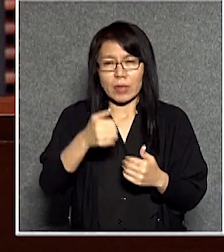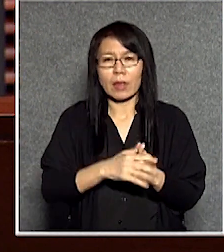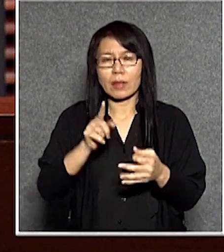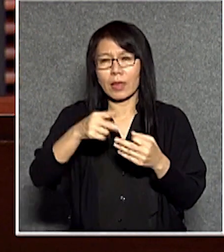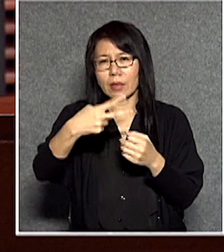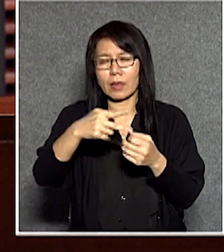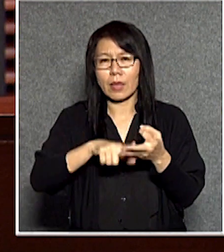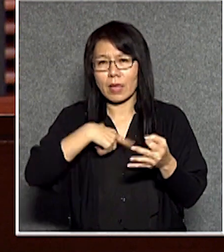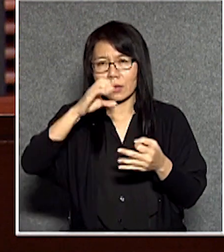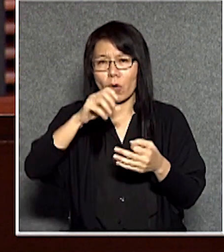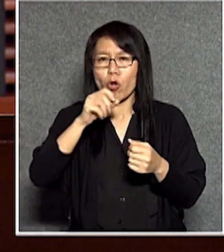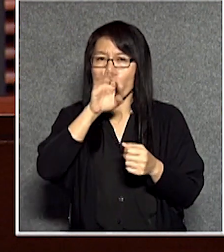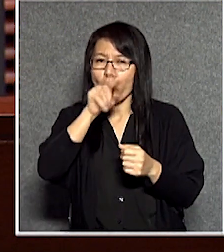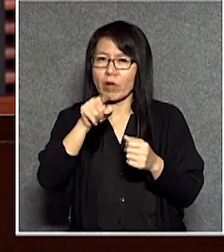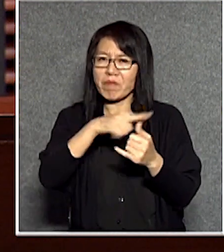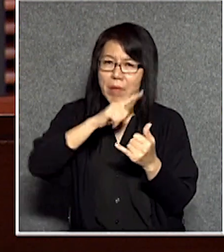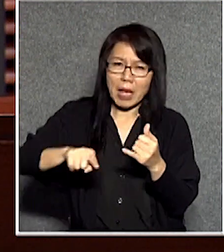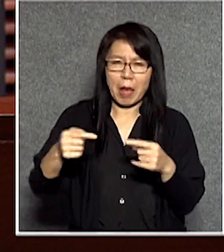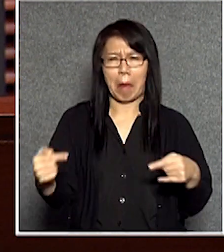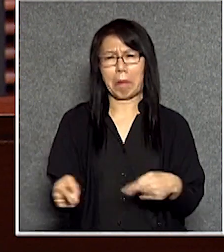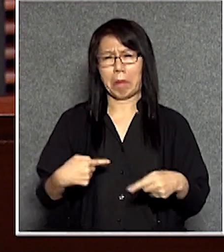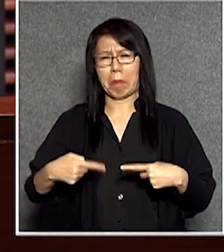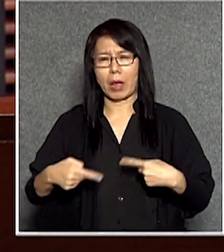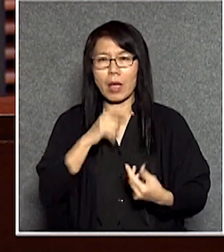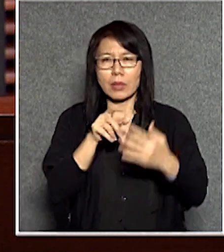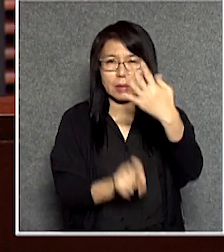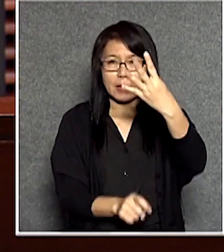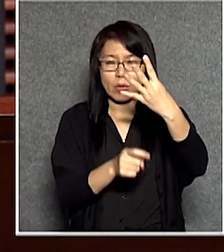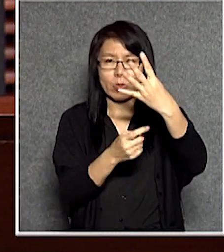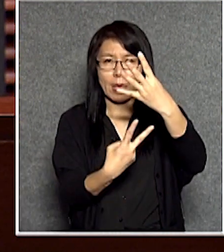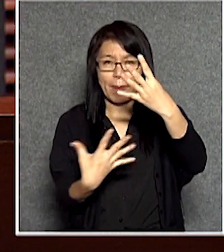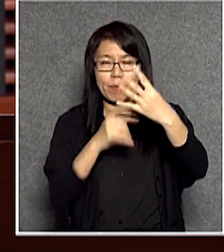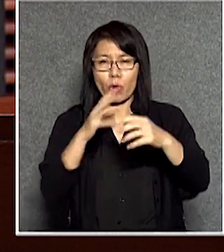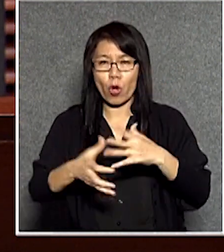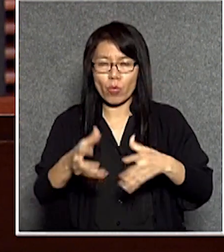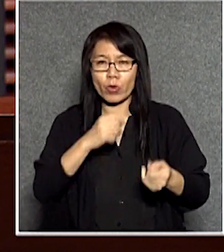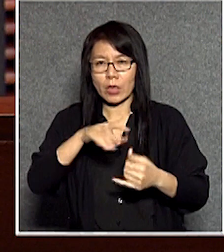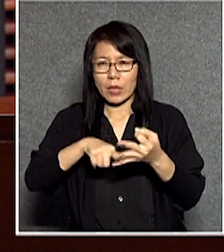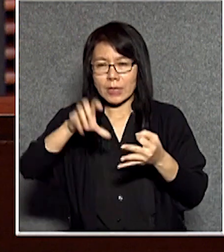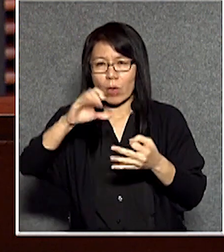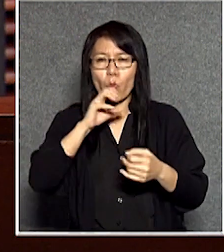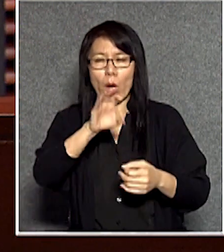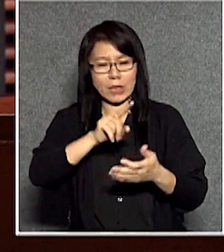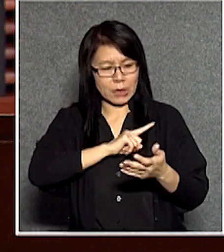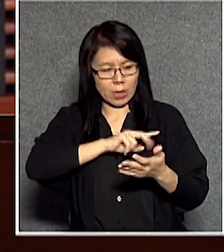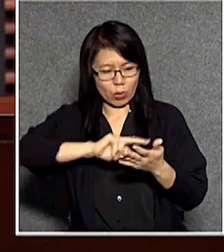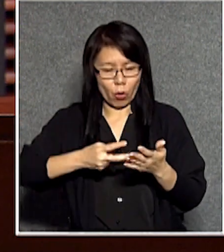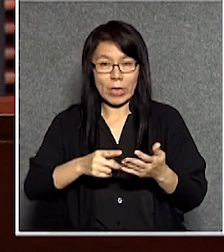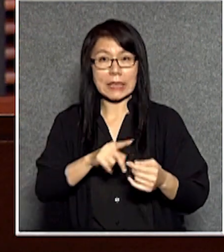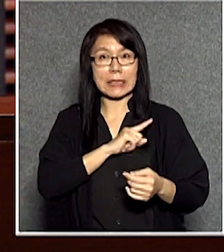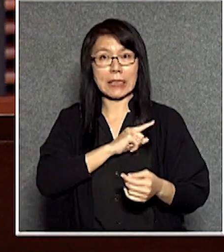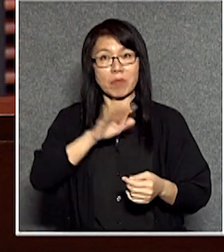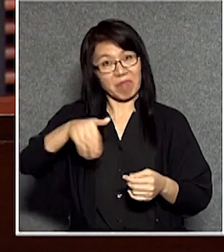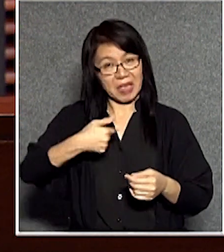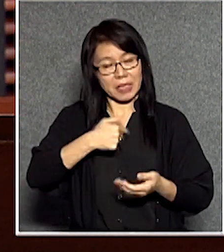的說法前後矛盾，在4月25日的會議上，周議員一直強調自己的修訂是由他自己而來